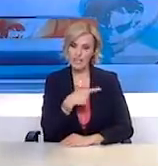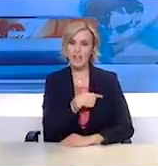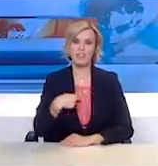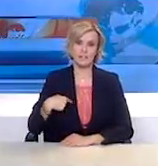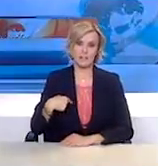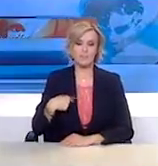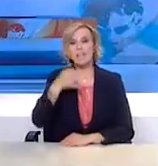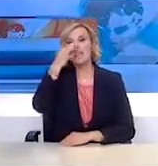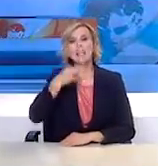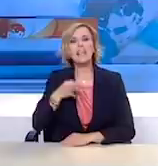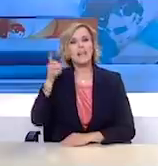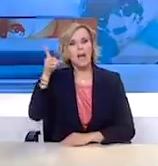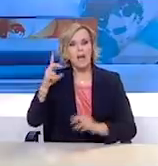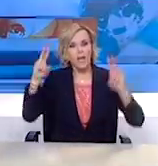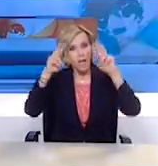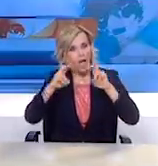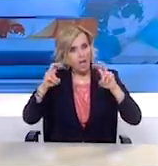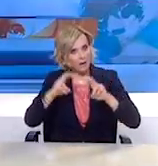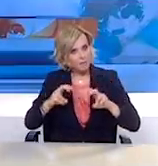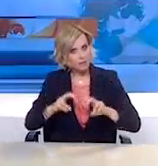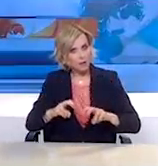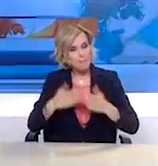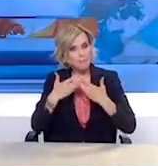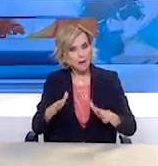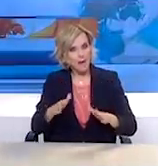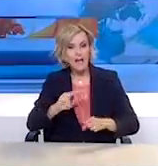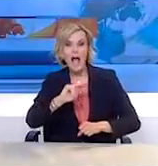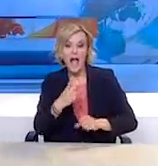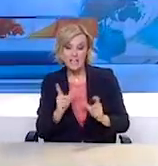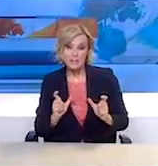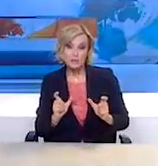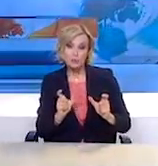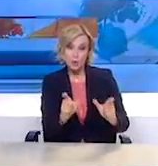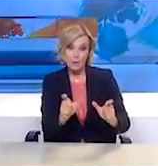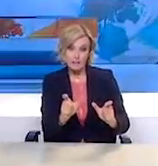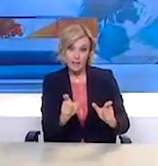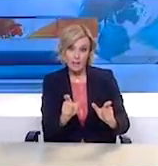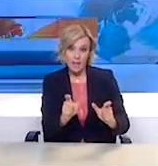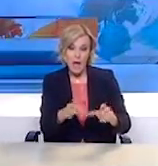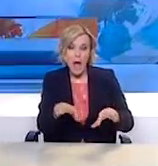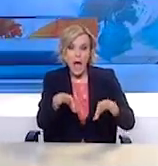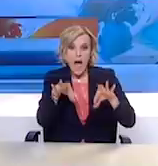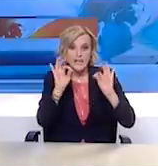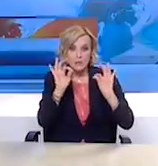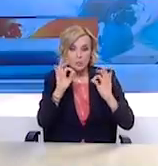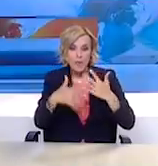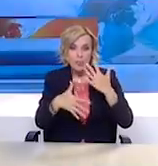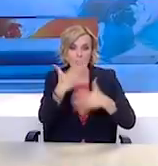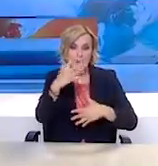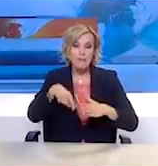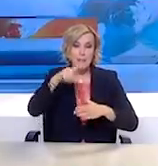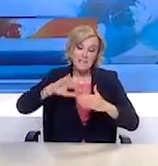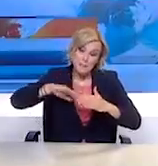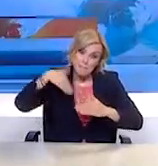με COVID-19 έδειξε ότι στην πλειοψηφία τους τα αντισώματα εμφανίζονται σε 15 ημέρες από την έναρξη της μόλυνσης.